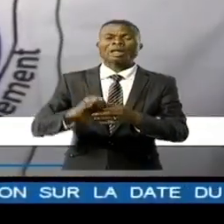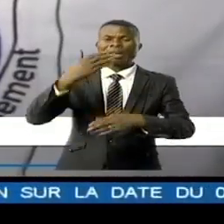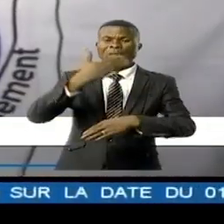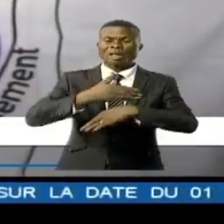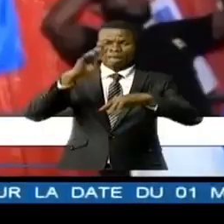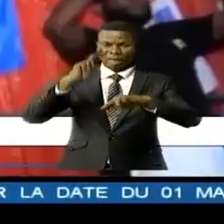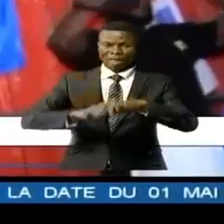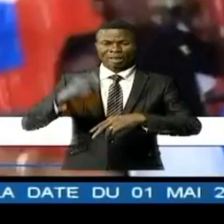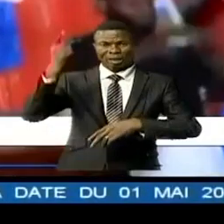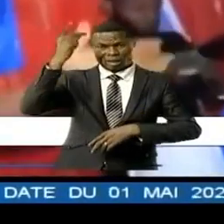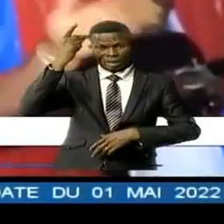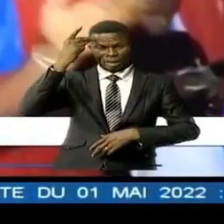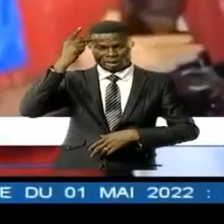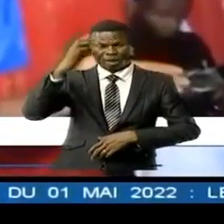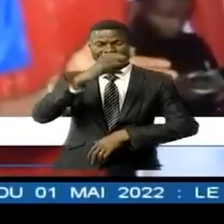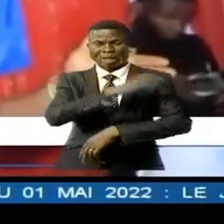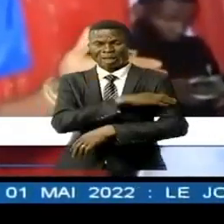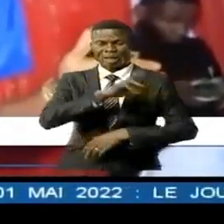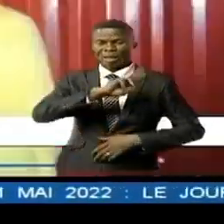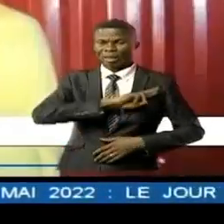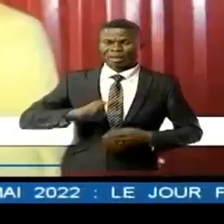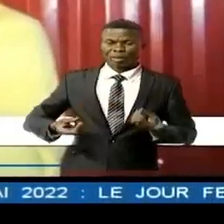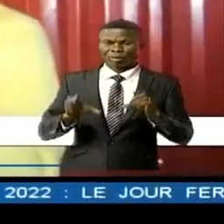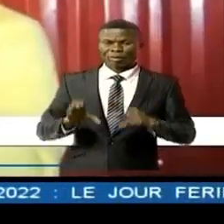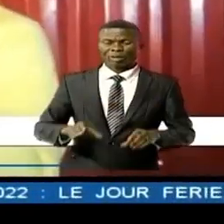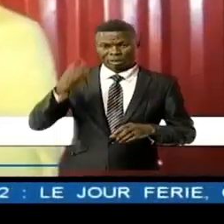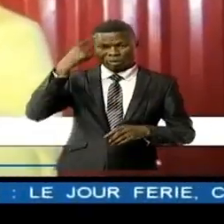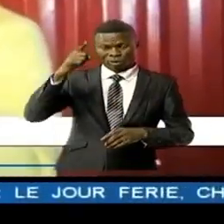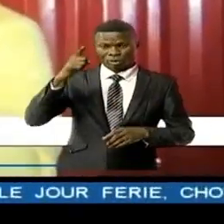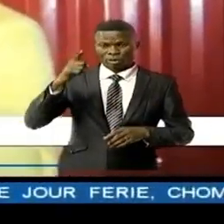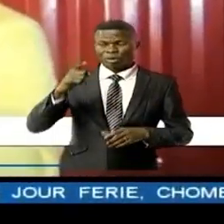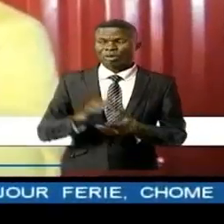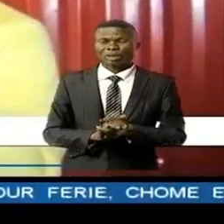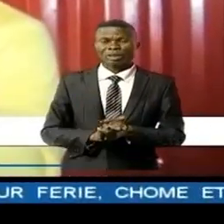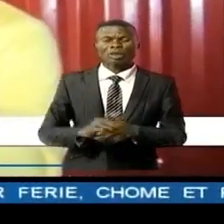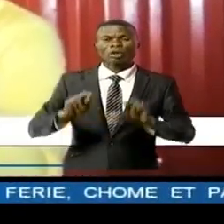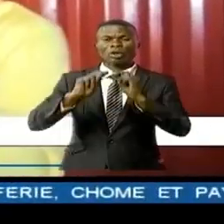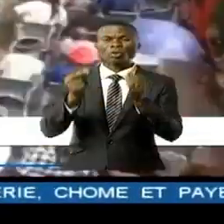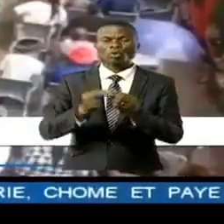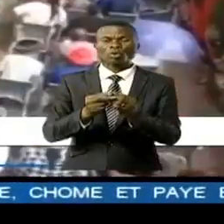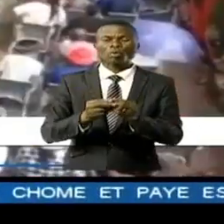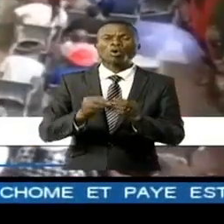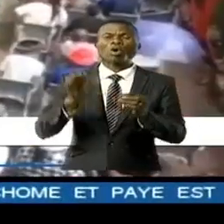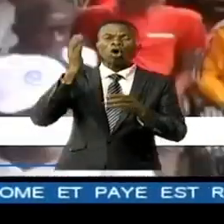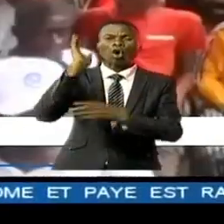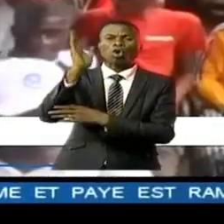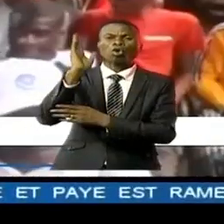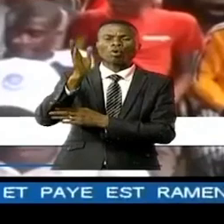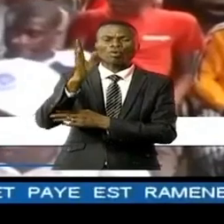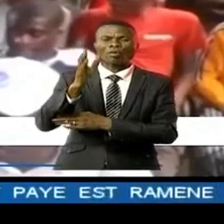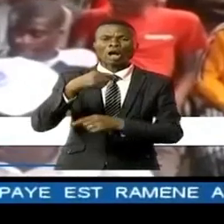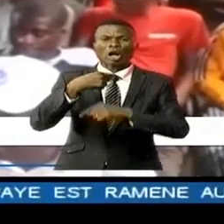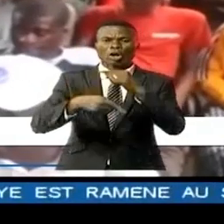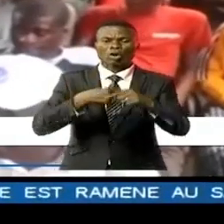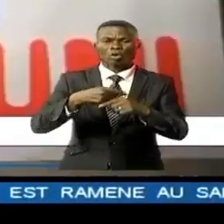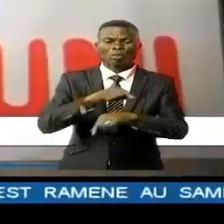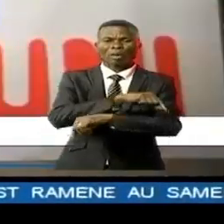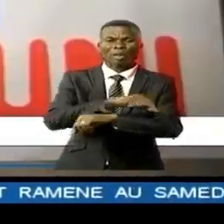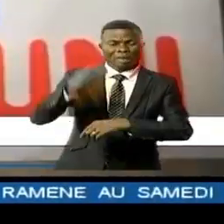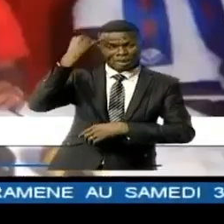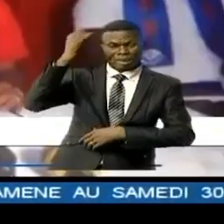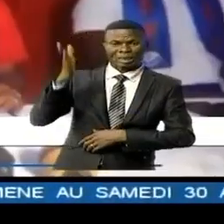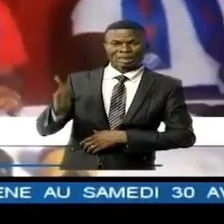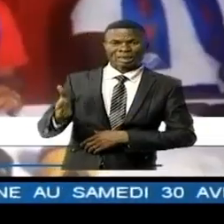kinshasa capitale de la rdc c'est dans ce cadre qu'il essaierait des matinées pour l'éthique se sont déroulés autour de son initiateur